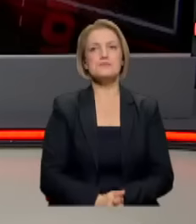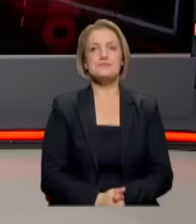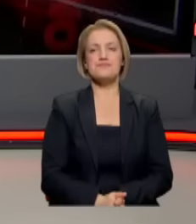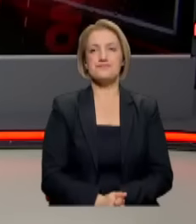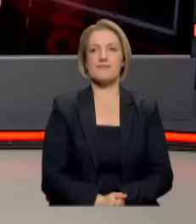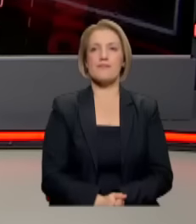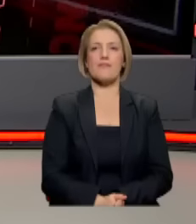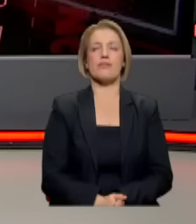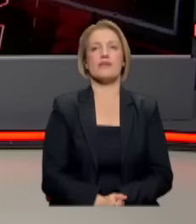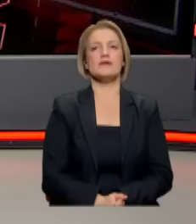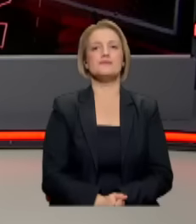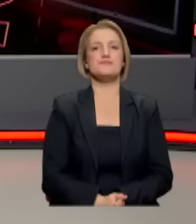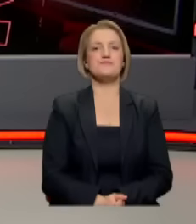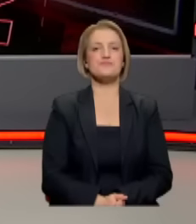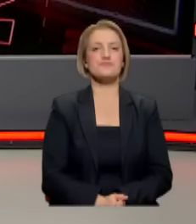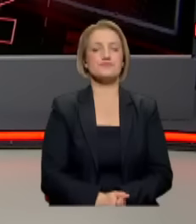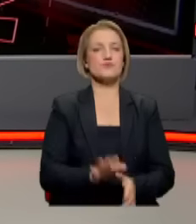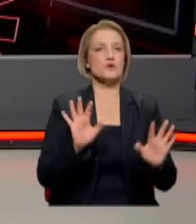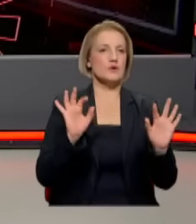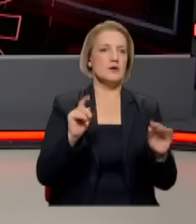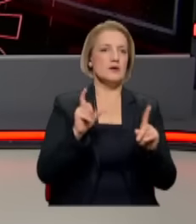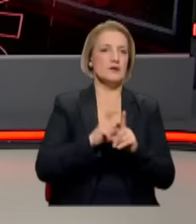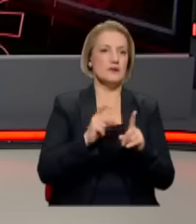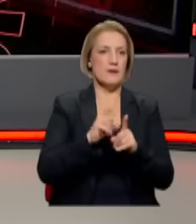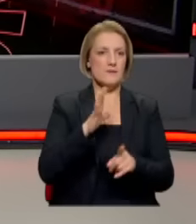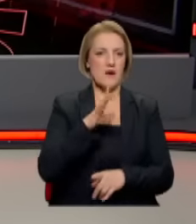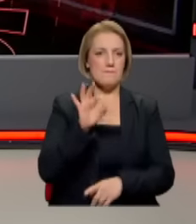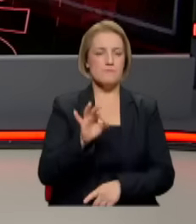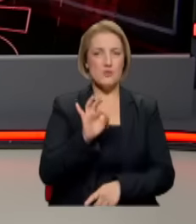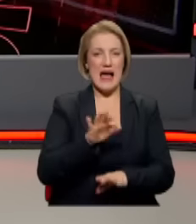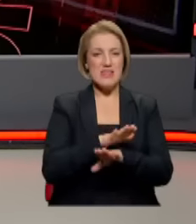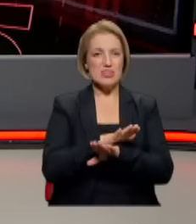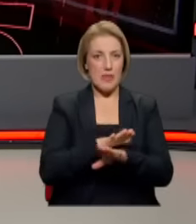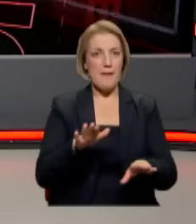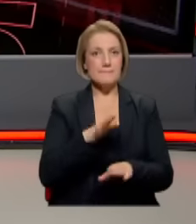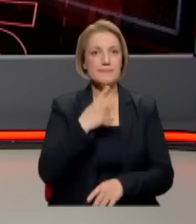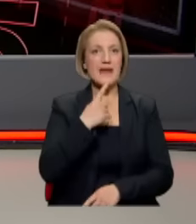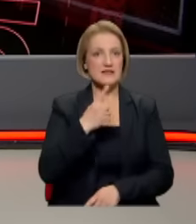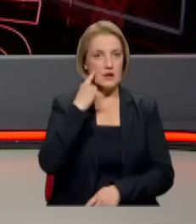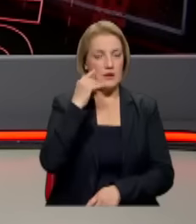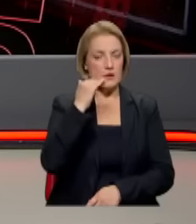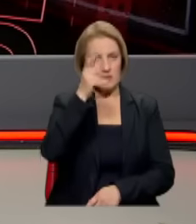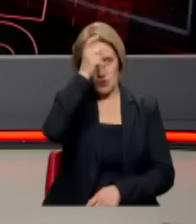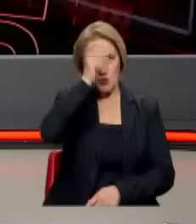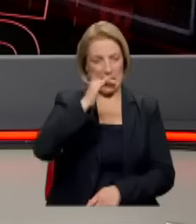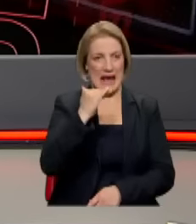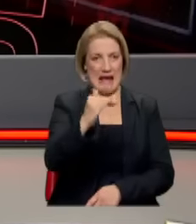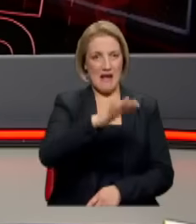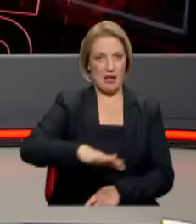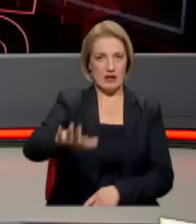gene Yani şöyle bir Vaziyet var Bakın bu buna tamam derse bu ülke buna tamam